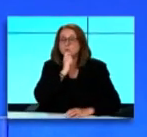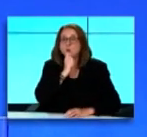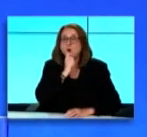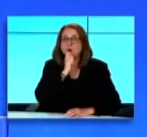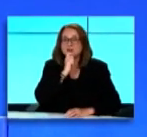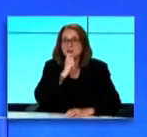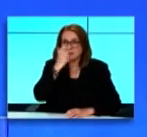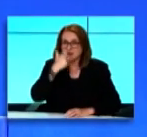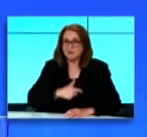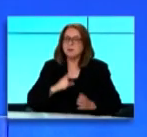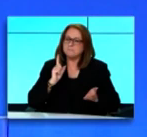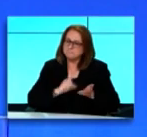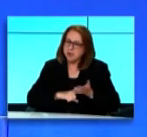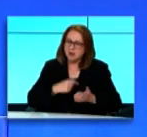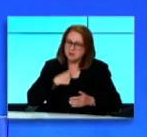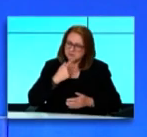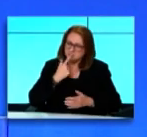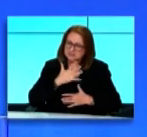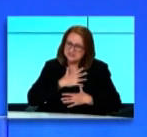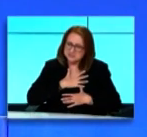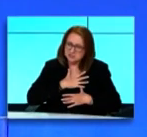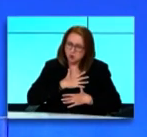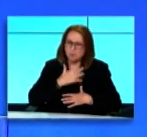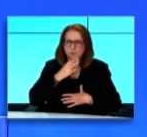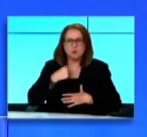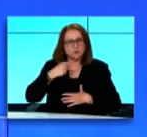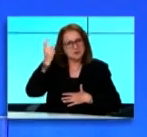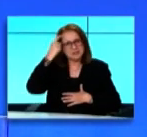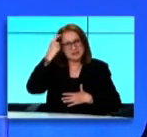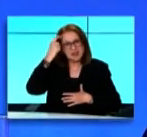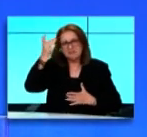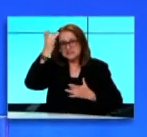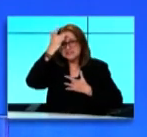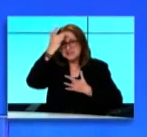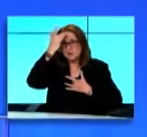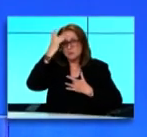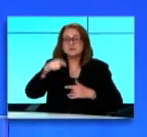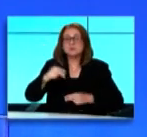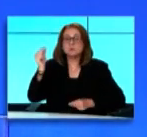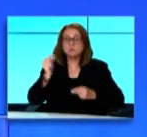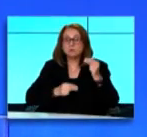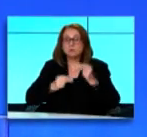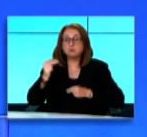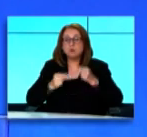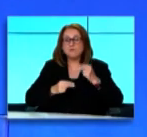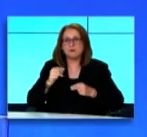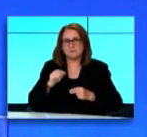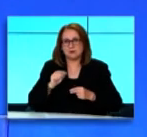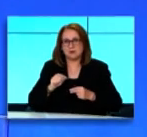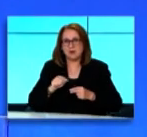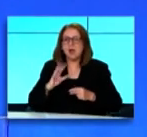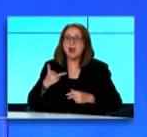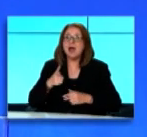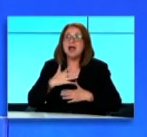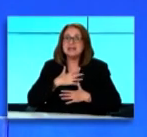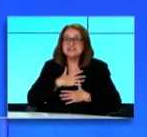Είναι η συνειδητοποίηση ενός προβλήματος, αλλά για μένα η συγγνώμη σηματοδοτεί και